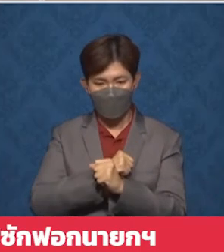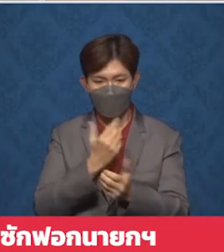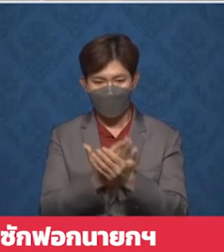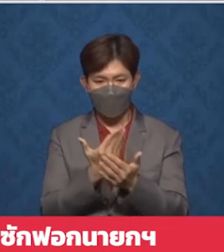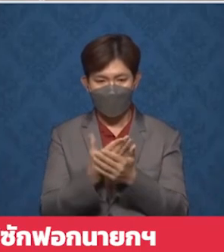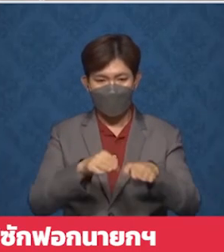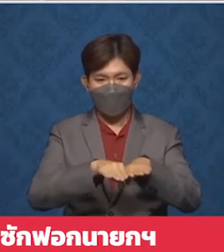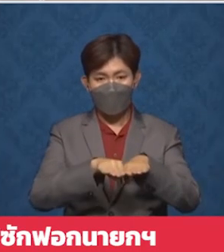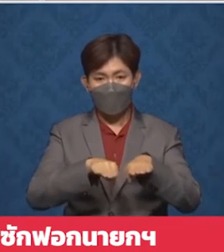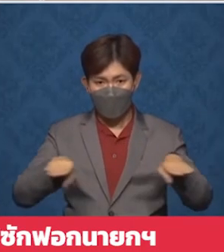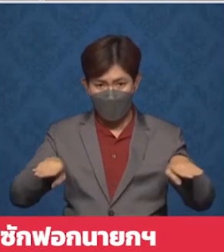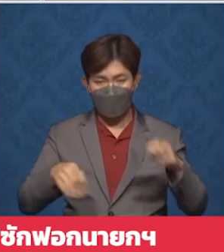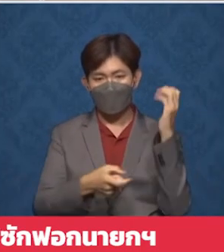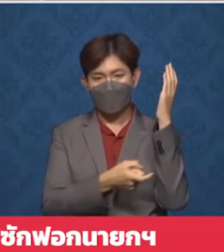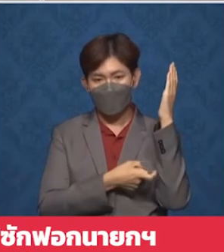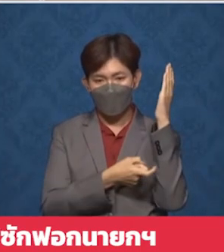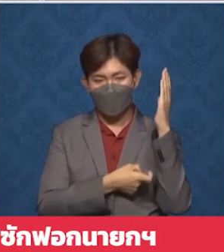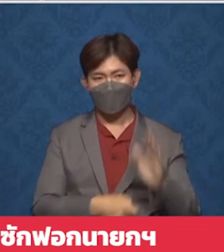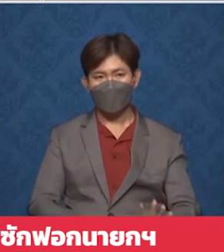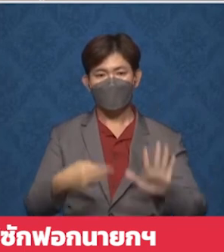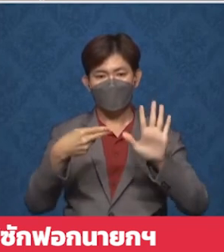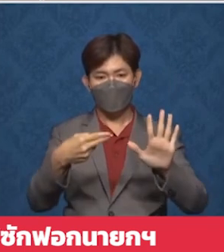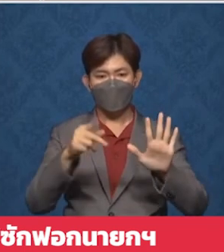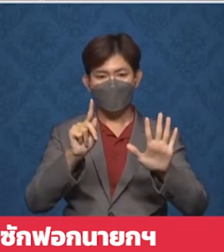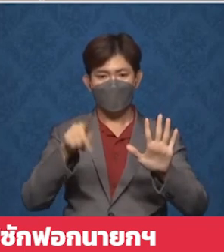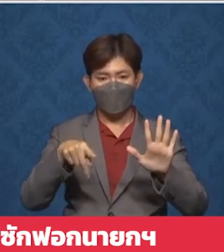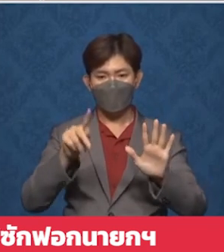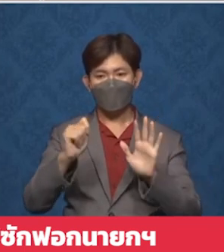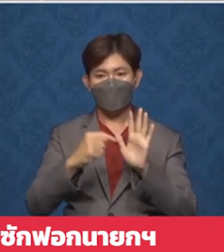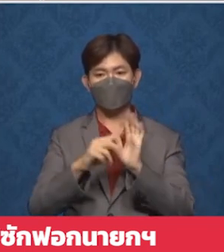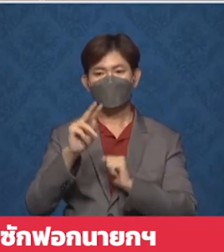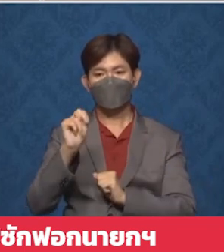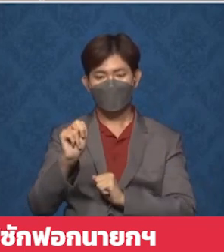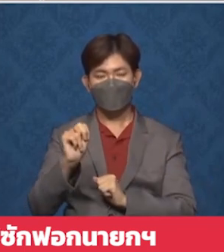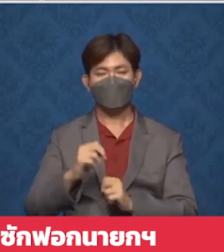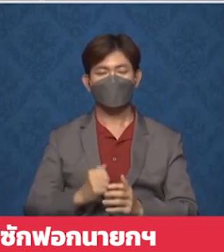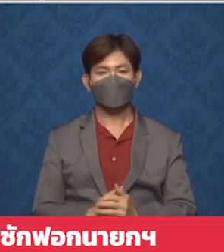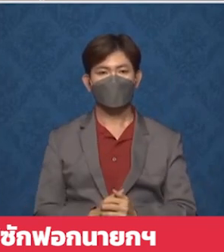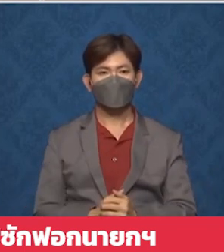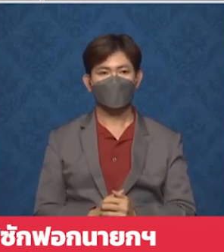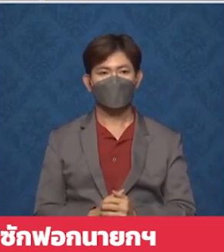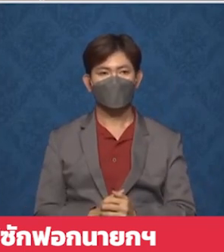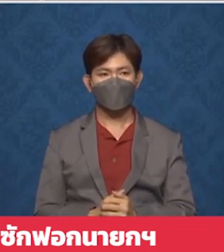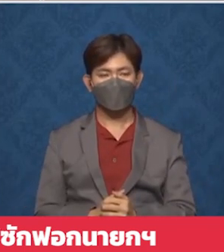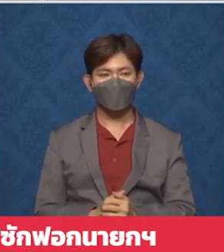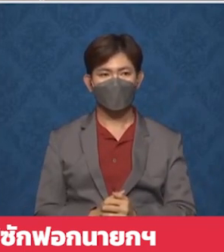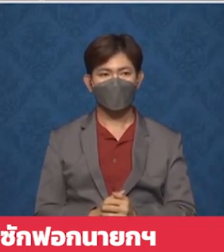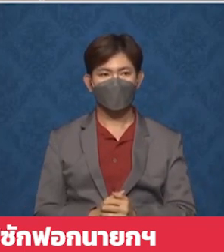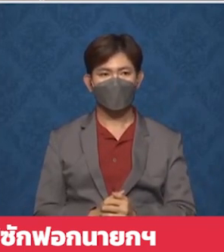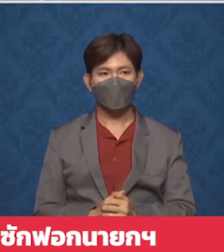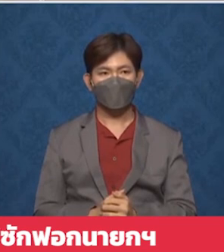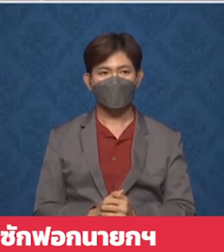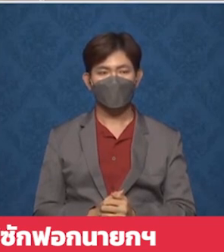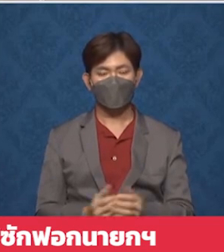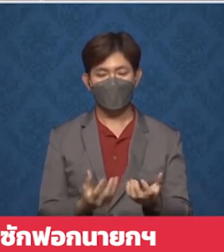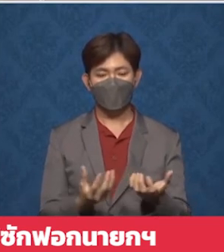ทวีและสงครามซักฟอกนายกรัฐมนตรีไม่จริงจังปราบโกงวางตัวเป็นจ่าเฉยย้ำหากทำลายระบบประยุทธ์ทำให้บ้านเ